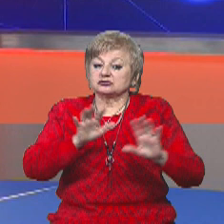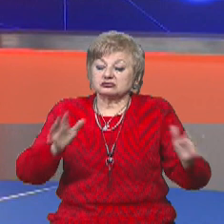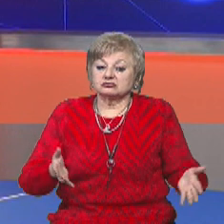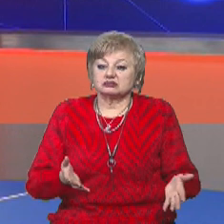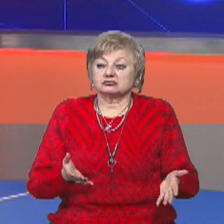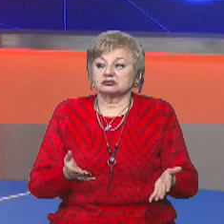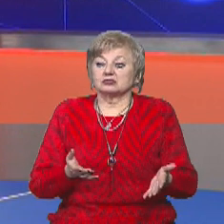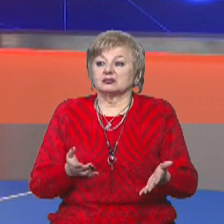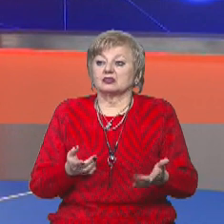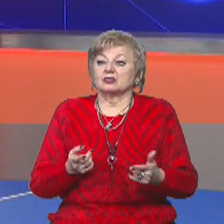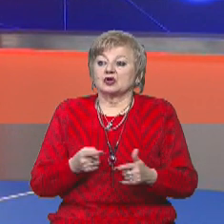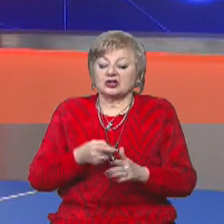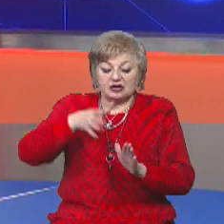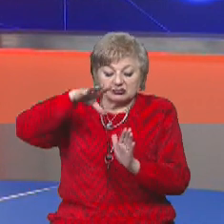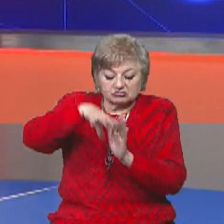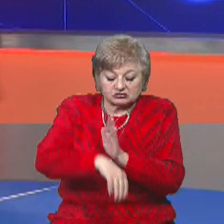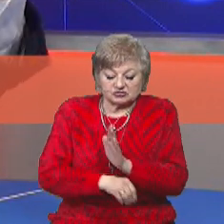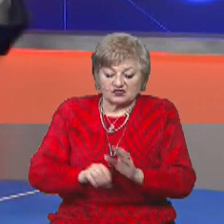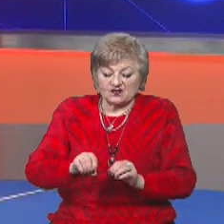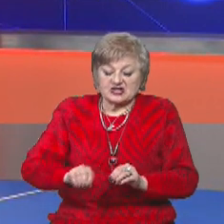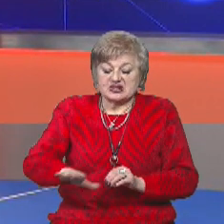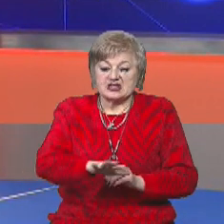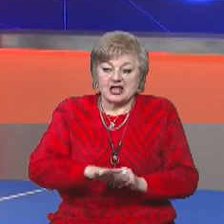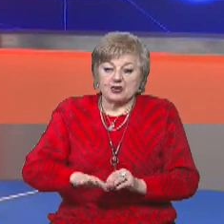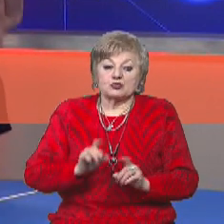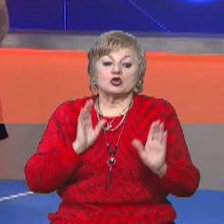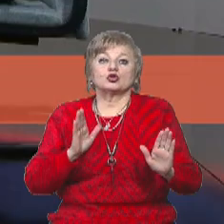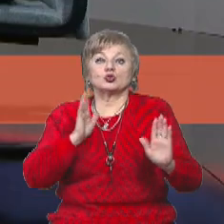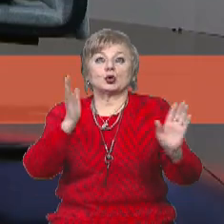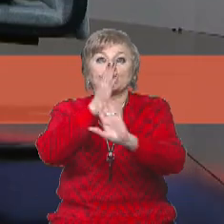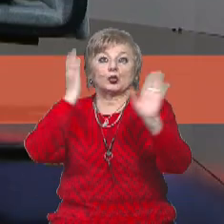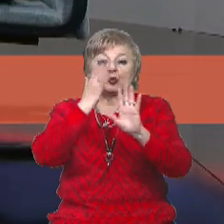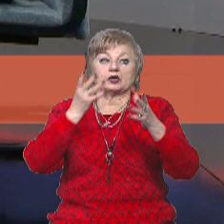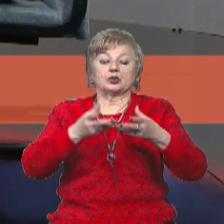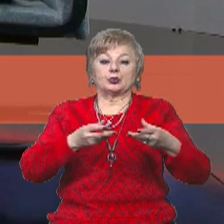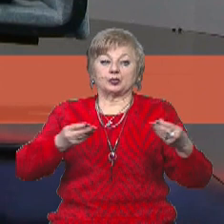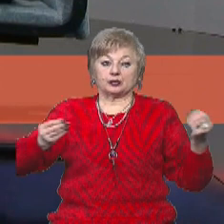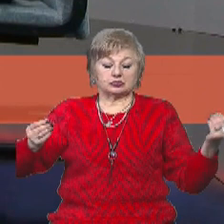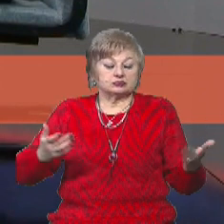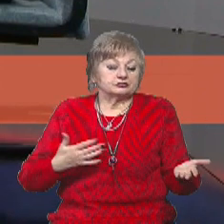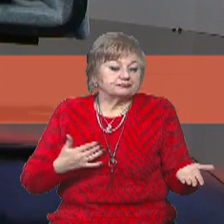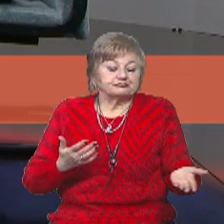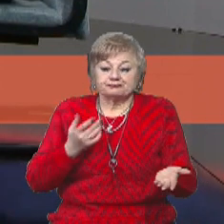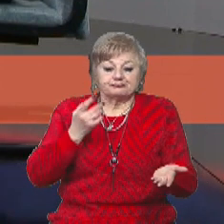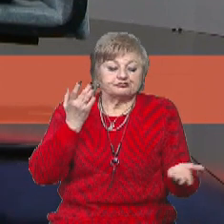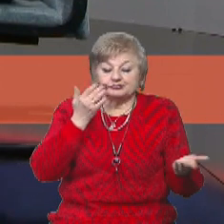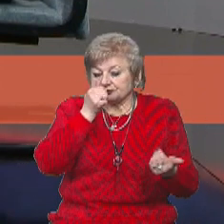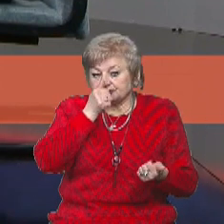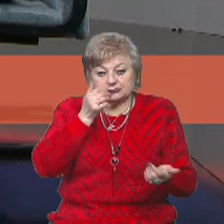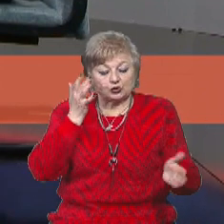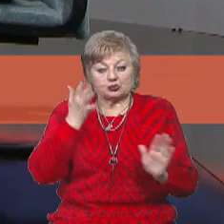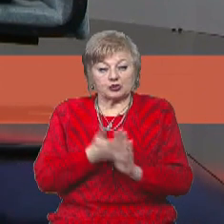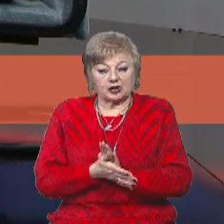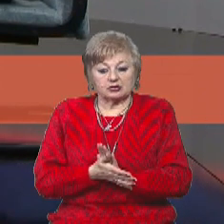чи осіли в ґрунті, чи вони це були тільки в повітрі і вивітрилось просто, і ми ніколи не з'ясуємо. Тобто моя думка,